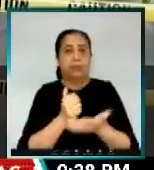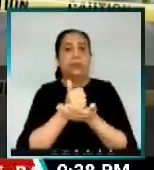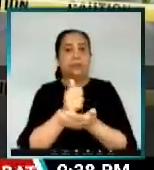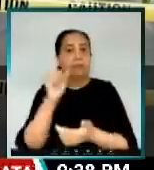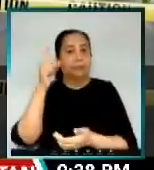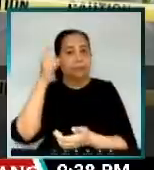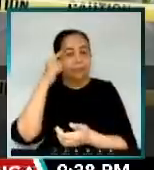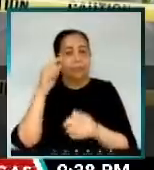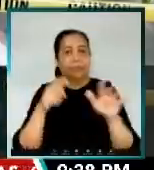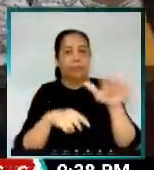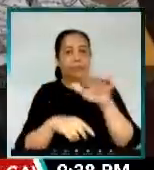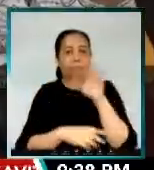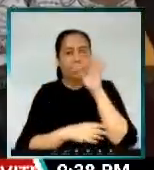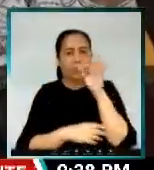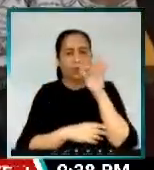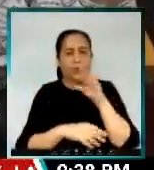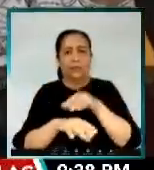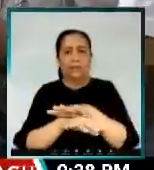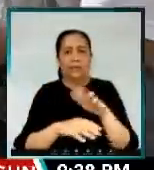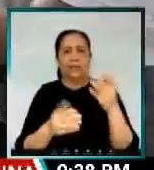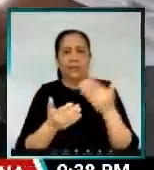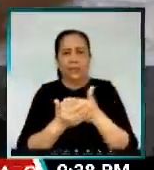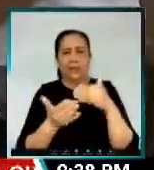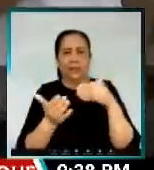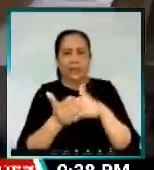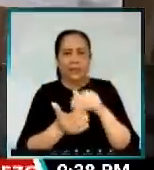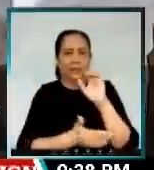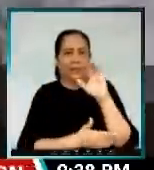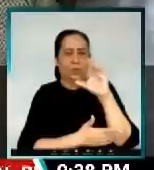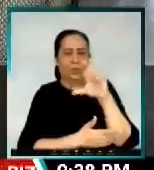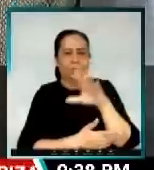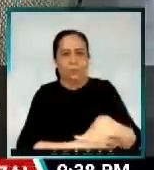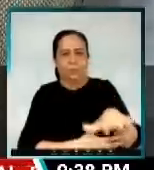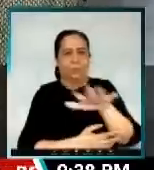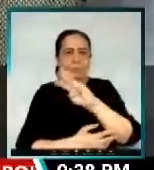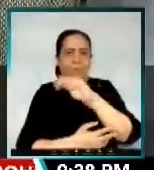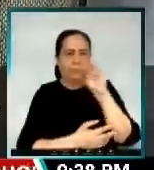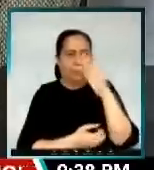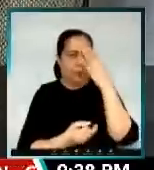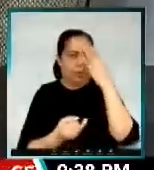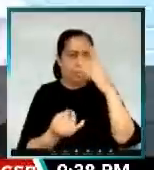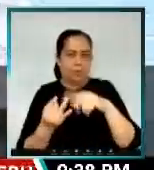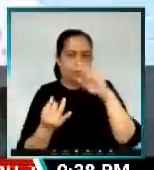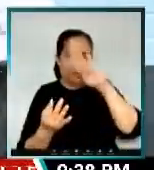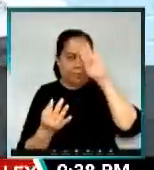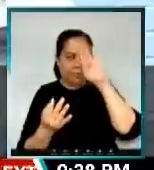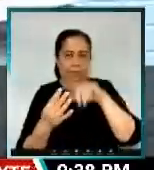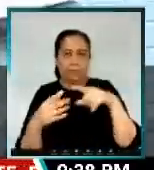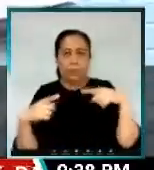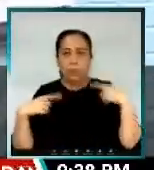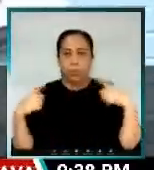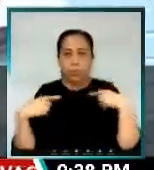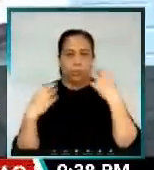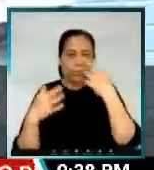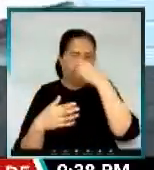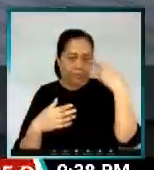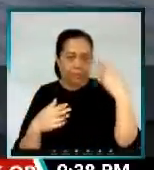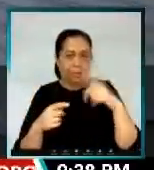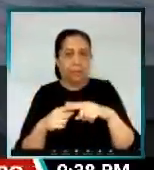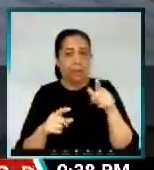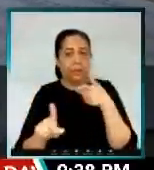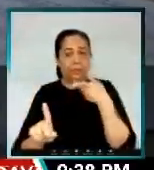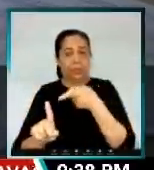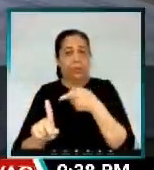Pilipinong apektado ng panibagong ECQ sa Metro Manila, Bulacan, Cavite, Laguna at Rizal. Ang target